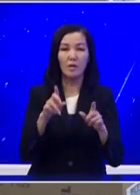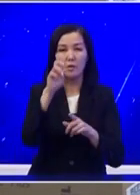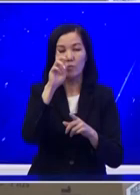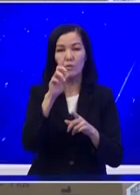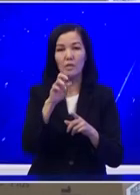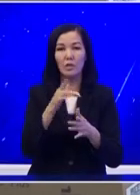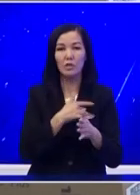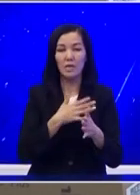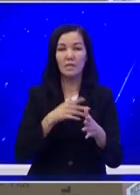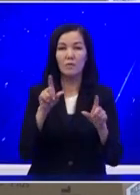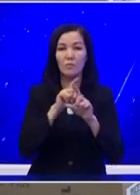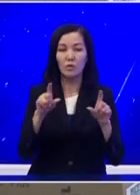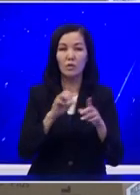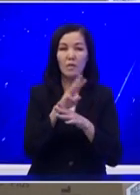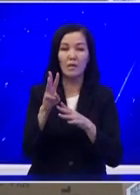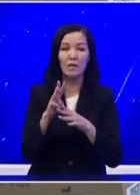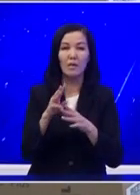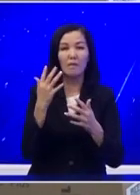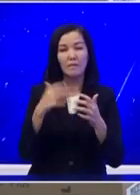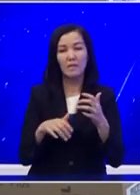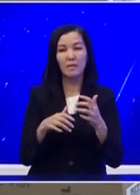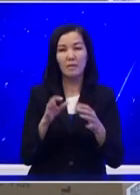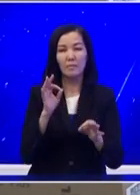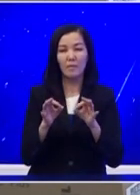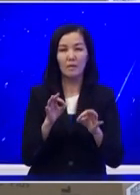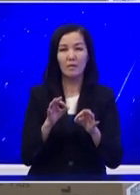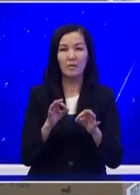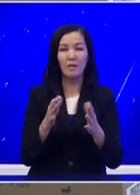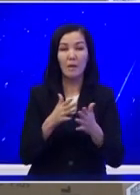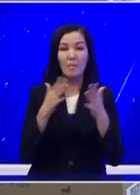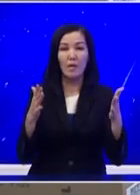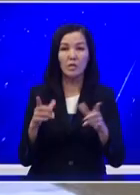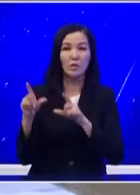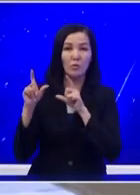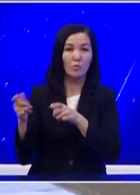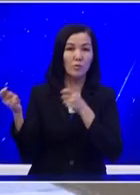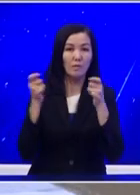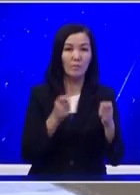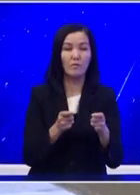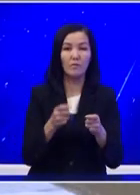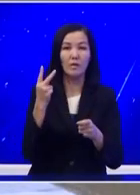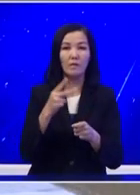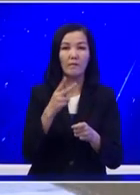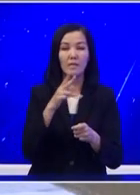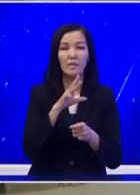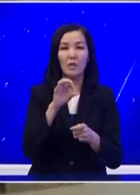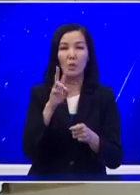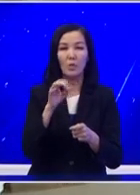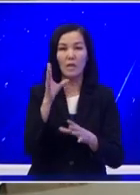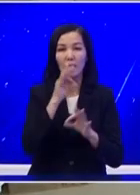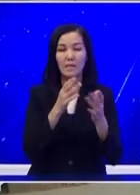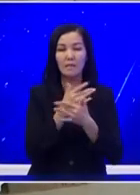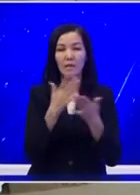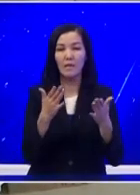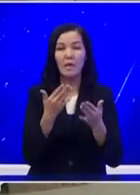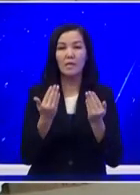государственные, но и частные учреждения. В среднем в неделю к нам приезжает 3 больших груза. Каждый может доставить более 20 тонн лекарственных средств. В связи с